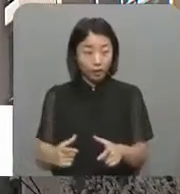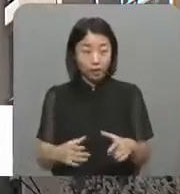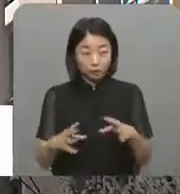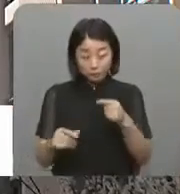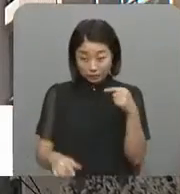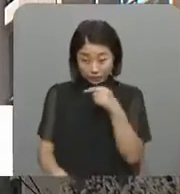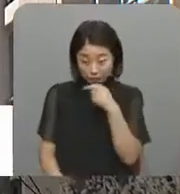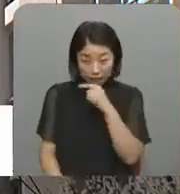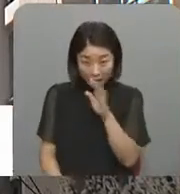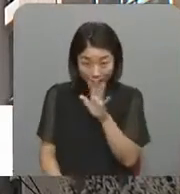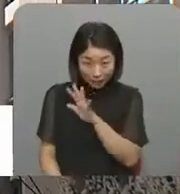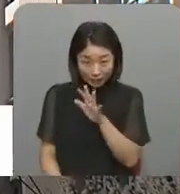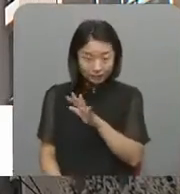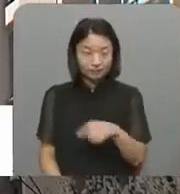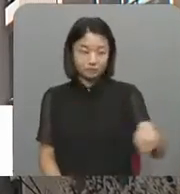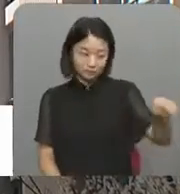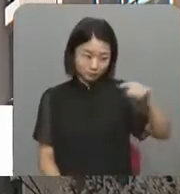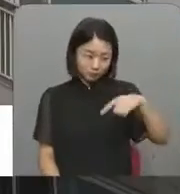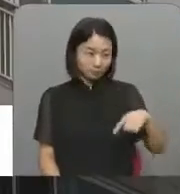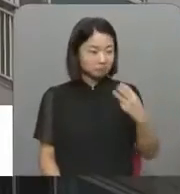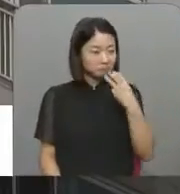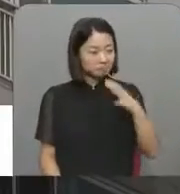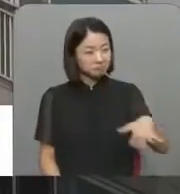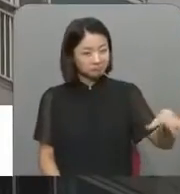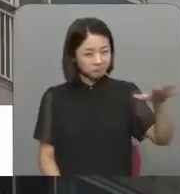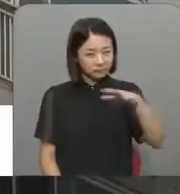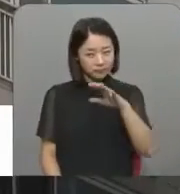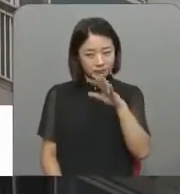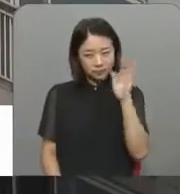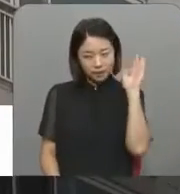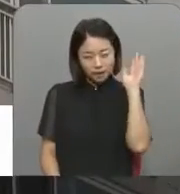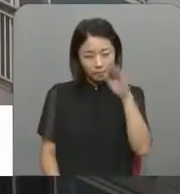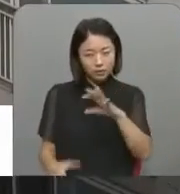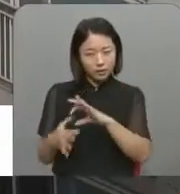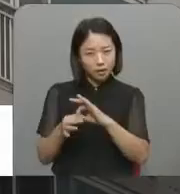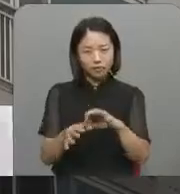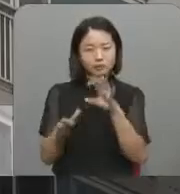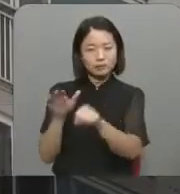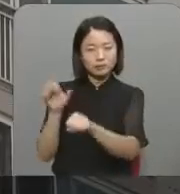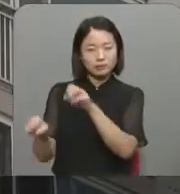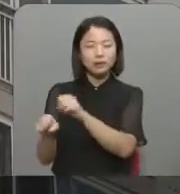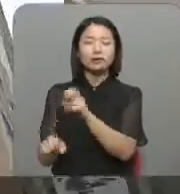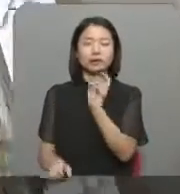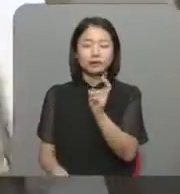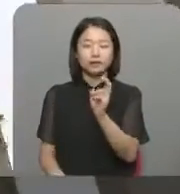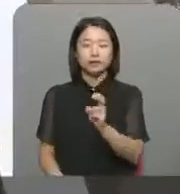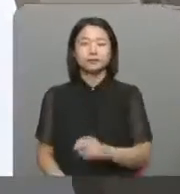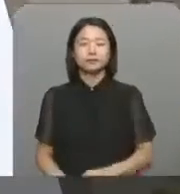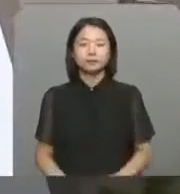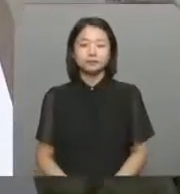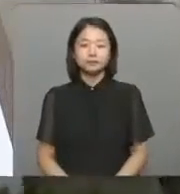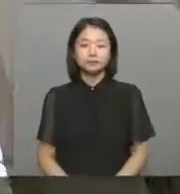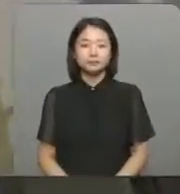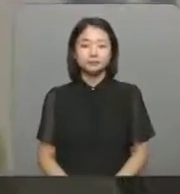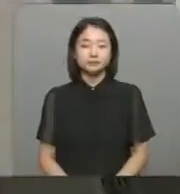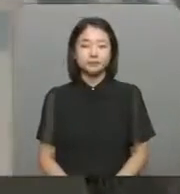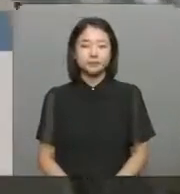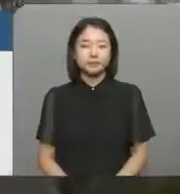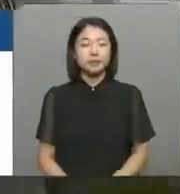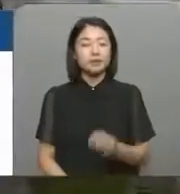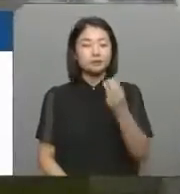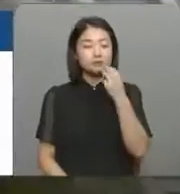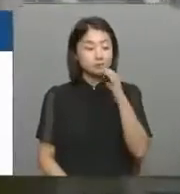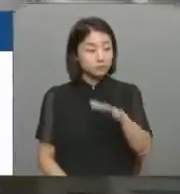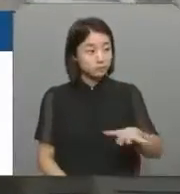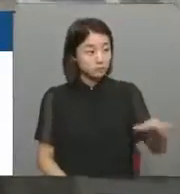적은 만큼 외지 투자자들의 아파트 구입 열풍은 당분간 이어질 것으로 보입니다. 수도권 쪽에서의 가격